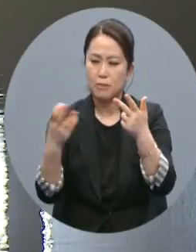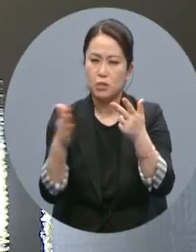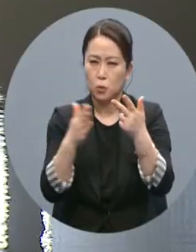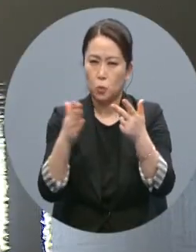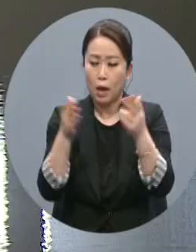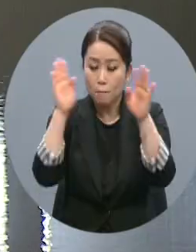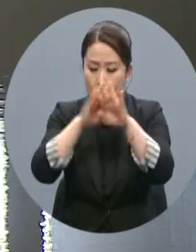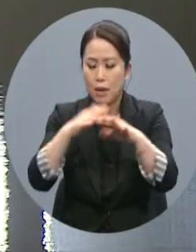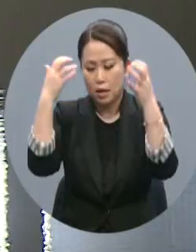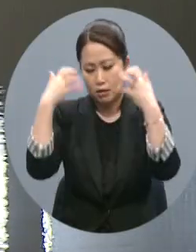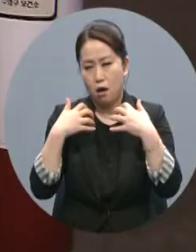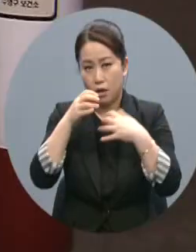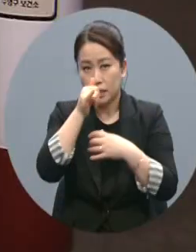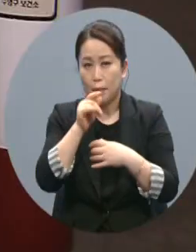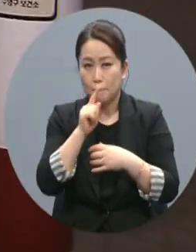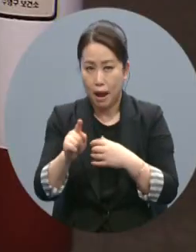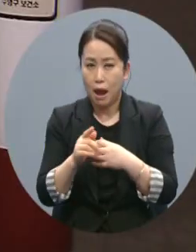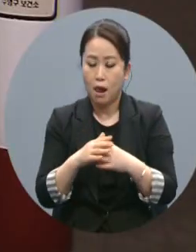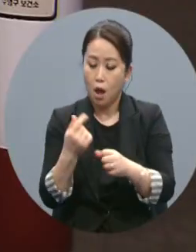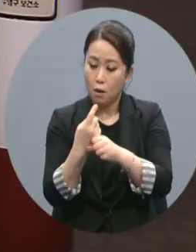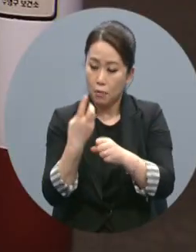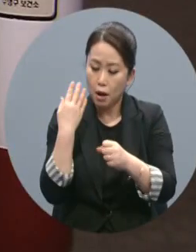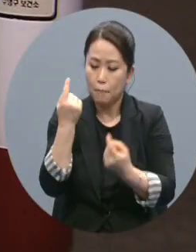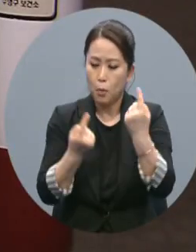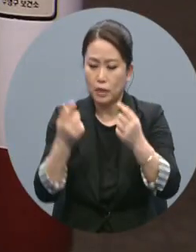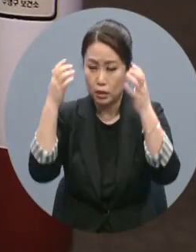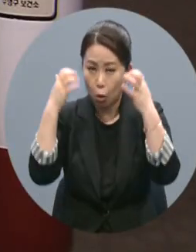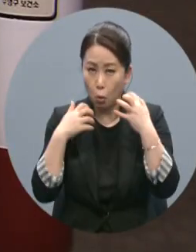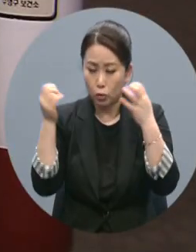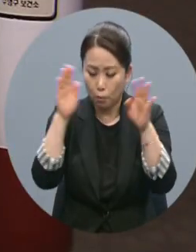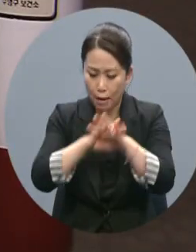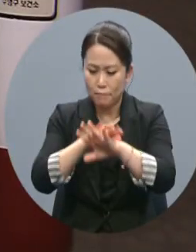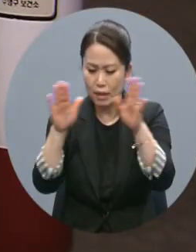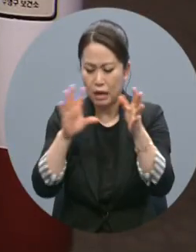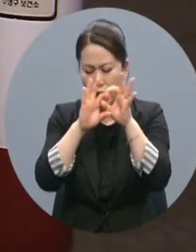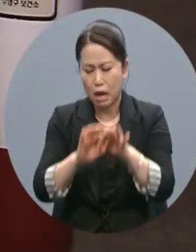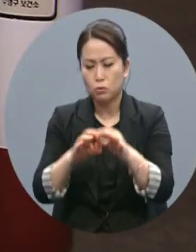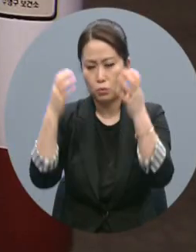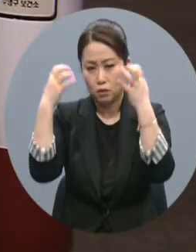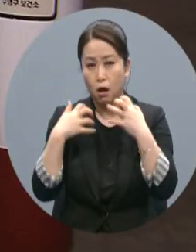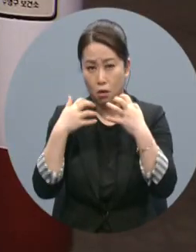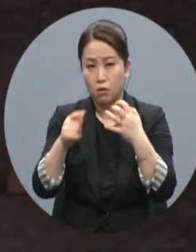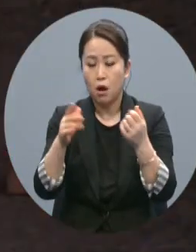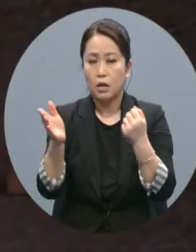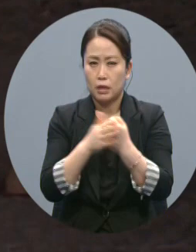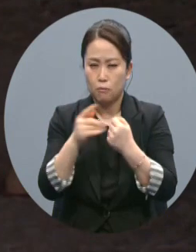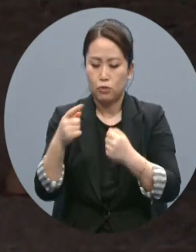보입니다. 올여름 평년보다 덥고 밤낮을 가리지 않는 무더위가 예상되는 만큼